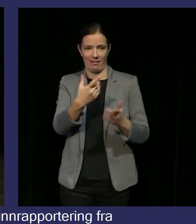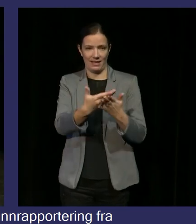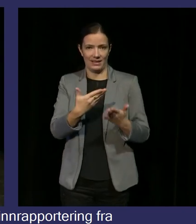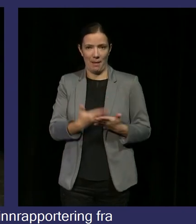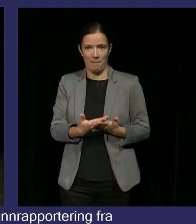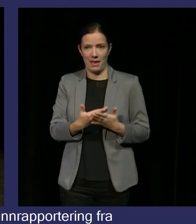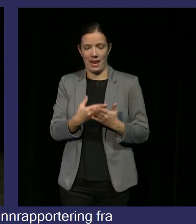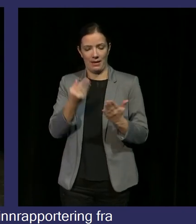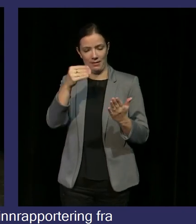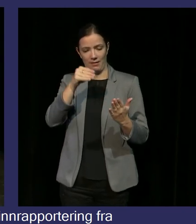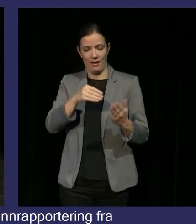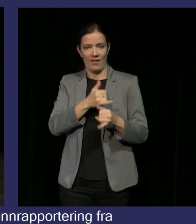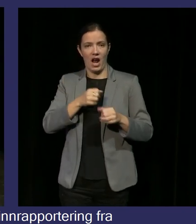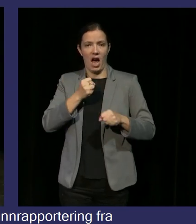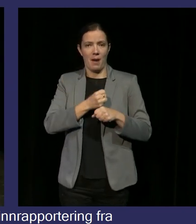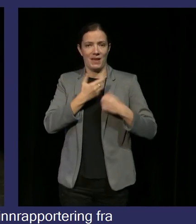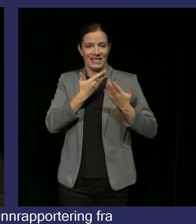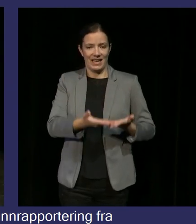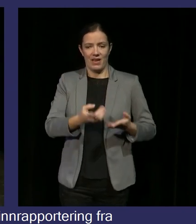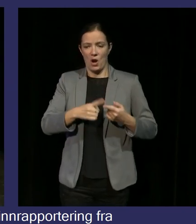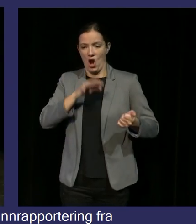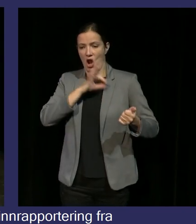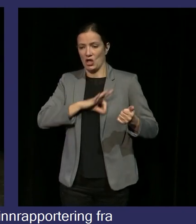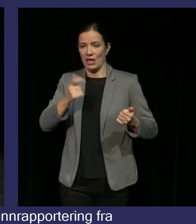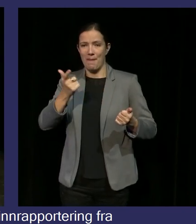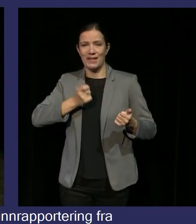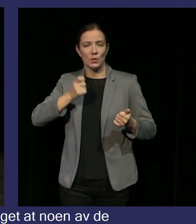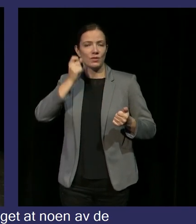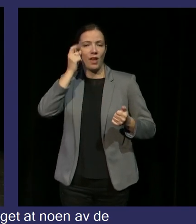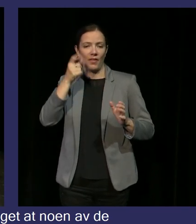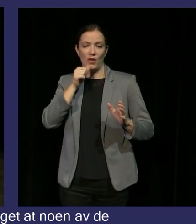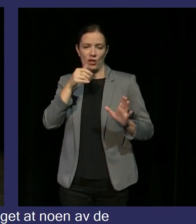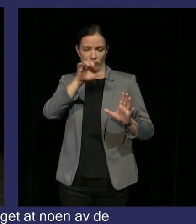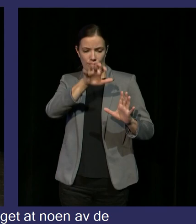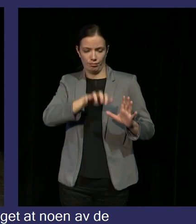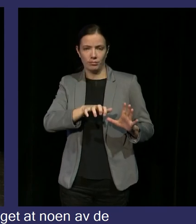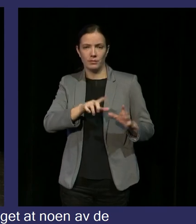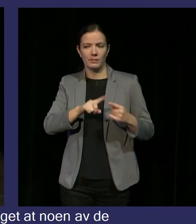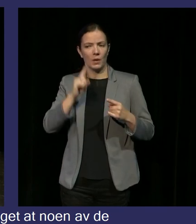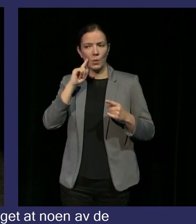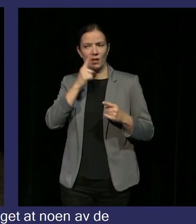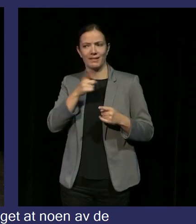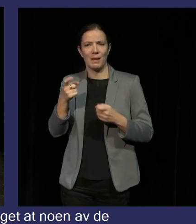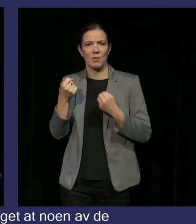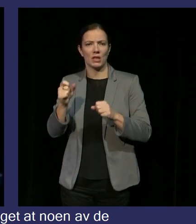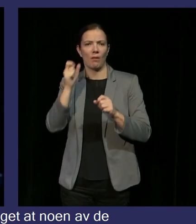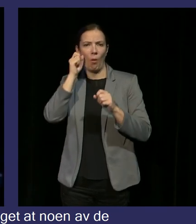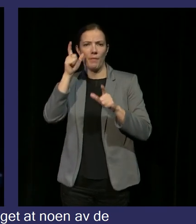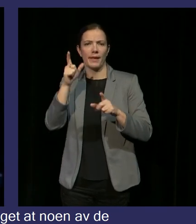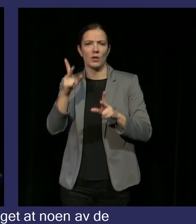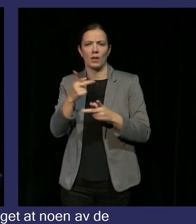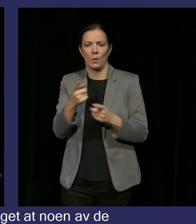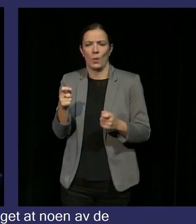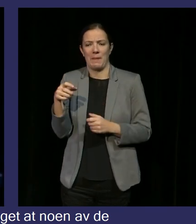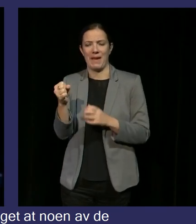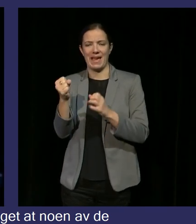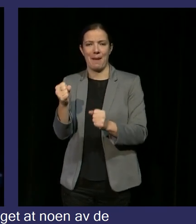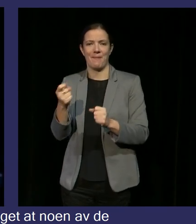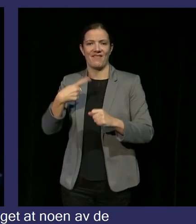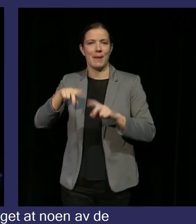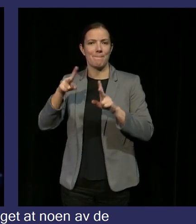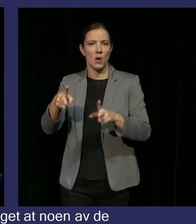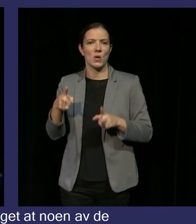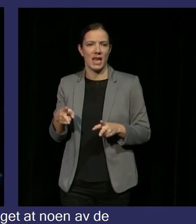med innrapportering fra arbeidsgivere på lønns- og pensjonsdata. Så tror jeg de som har i prosjektet oppdaget at noen av de begrepene vi